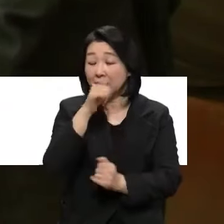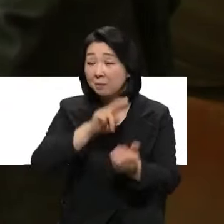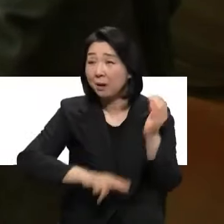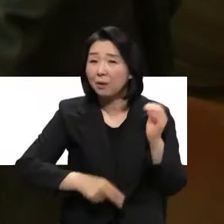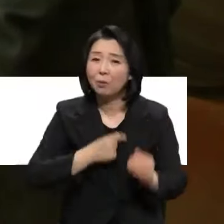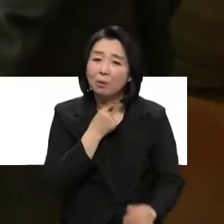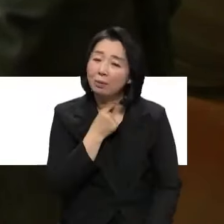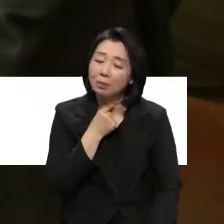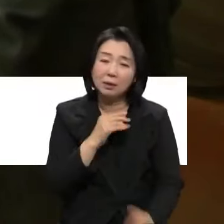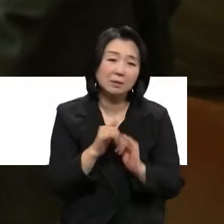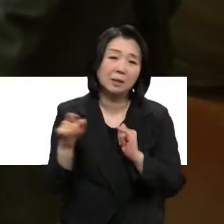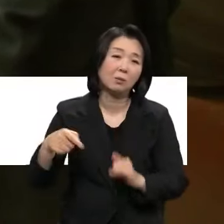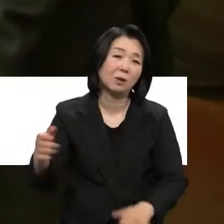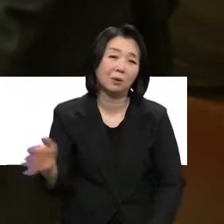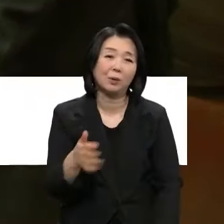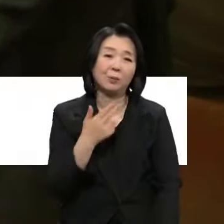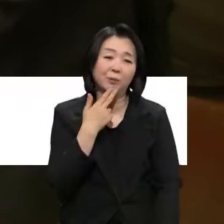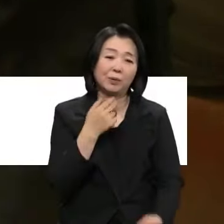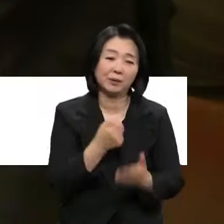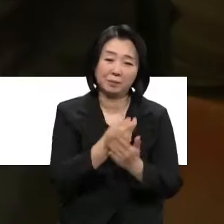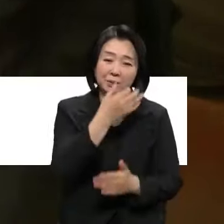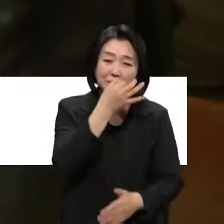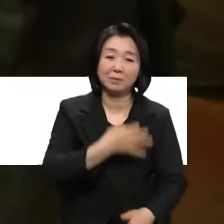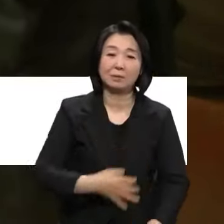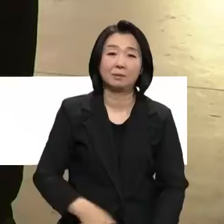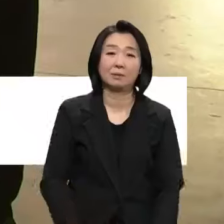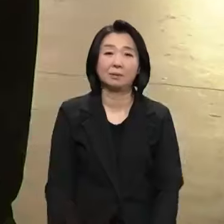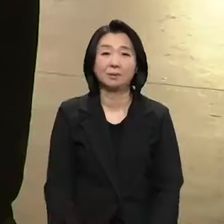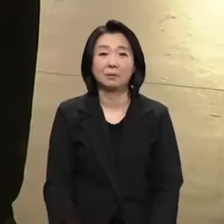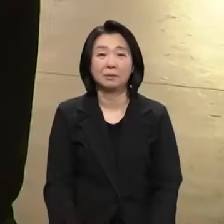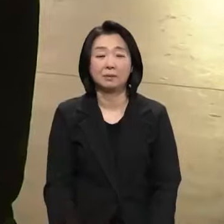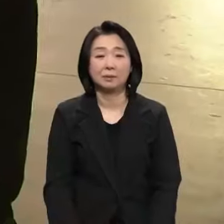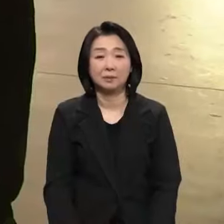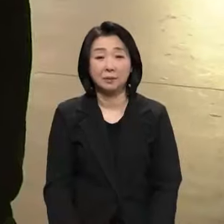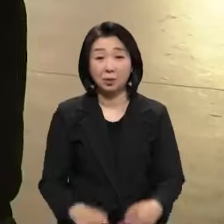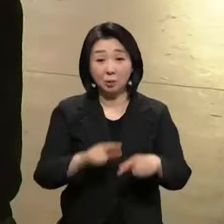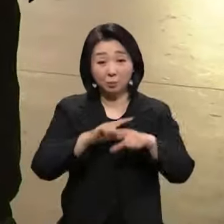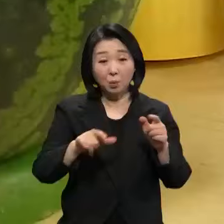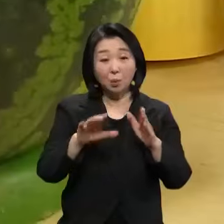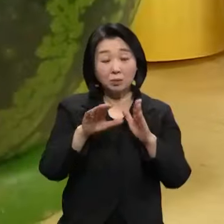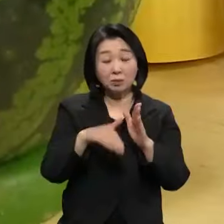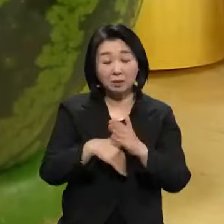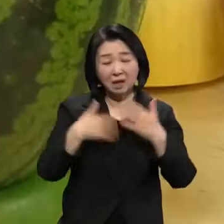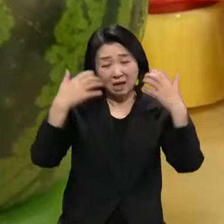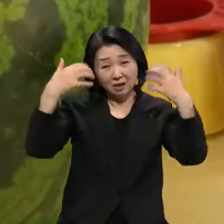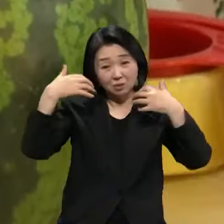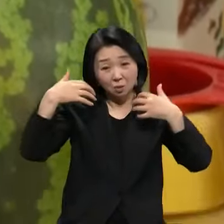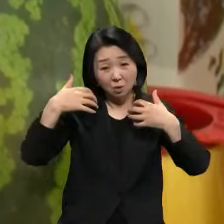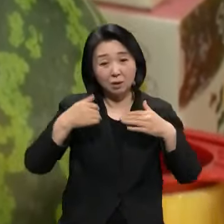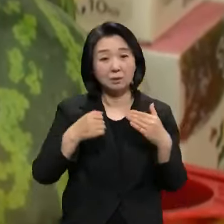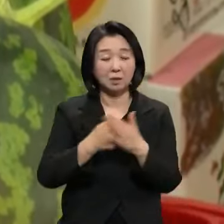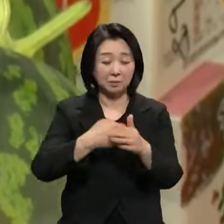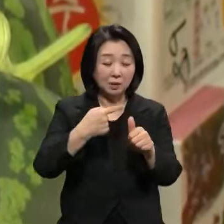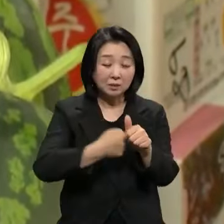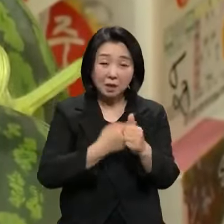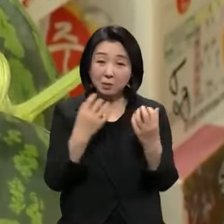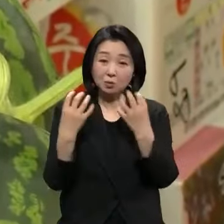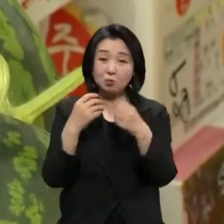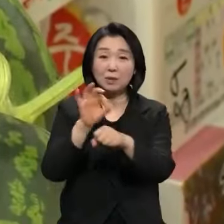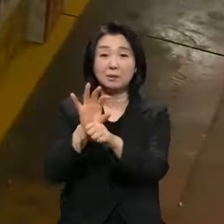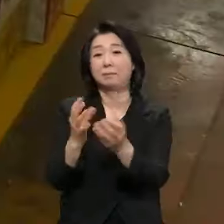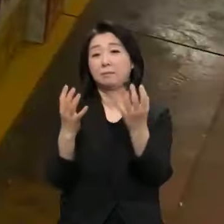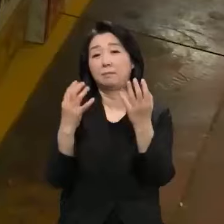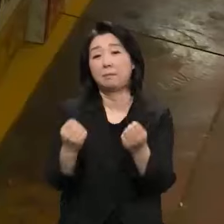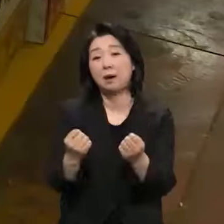팔지. 그러니까. 그래서 좀 힘들어. 가격 때는 비싸고. 평소라면 날이 더워지면서 참외나 수박 수요도 늘